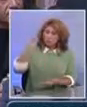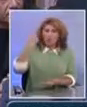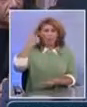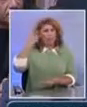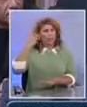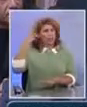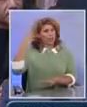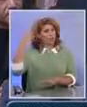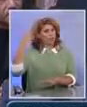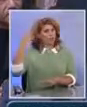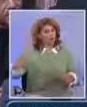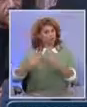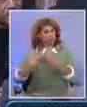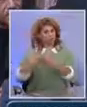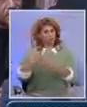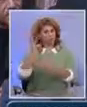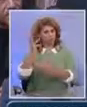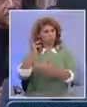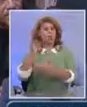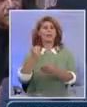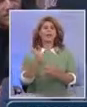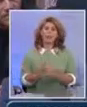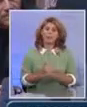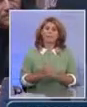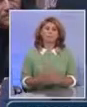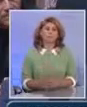του καλλιέργεια και